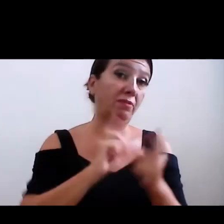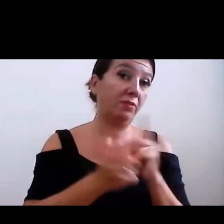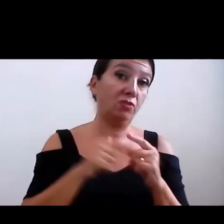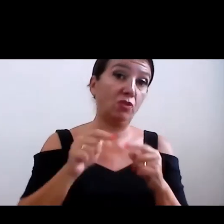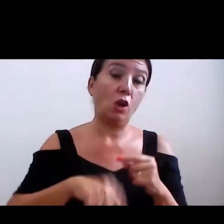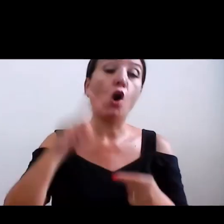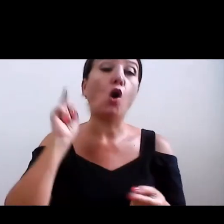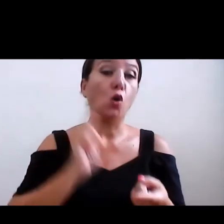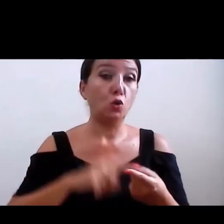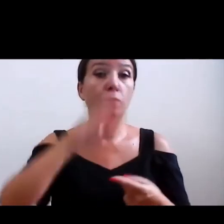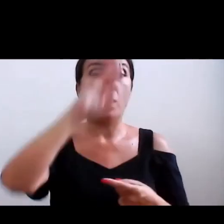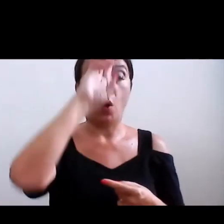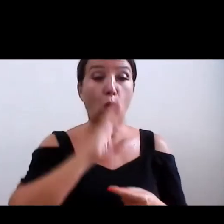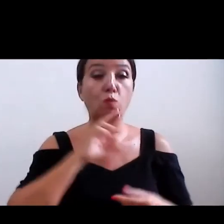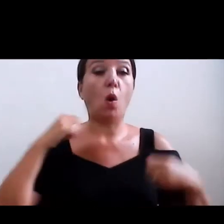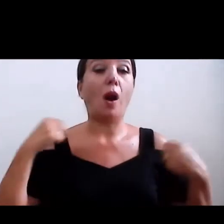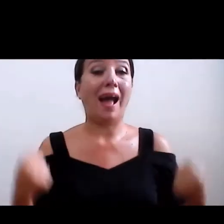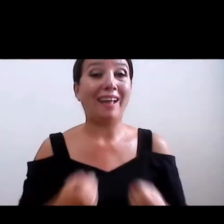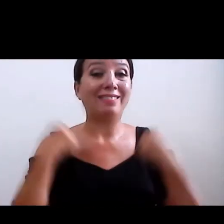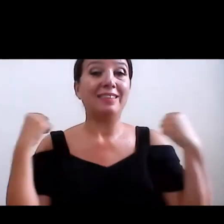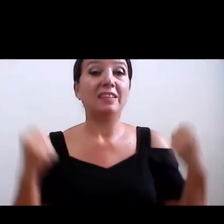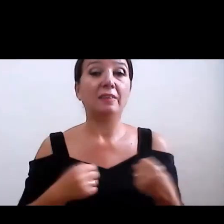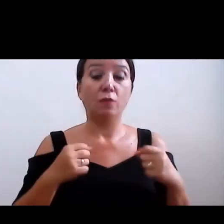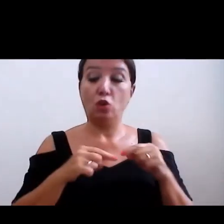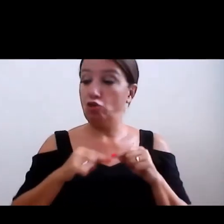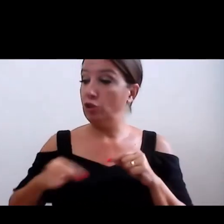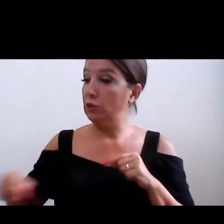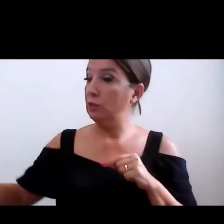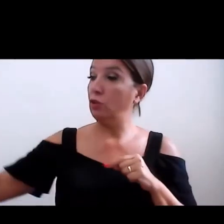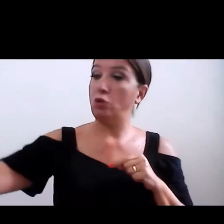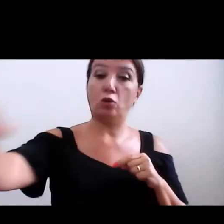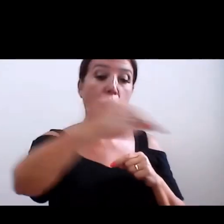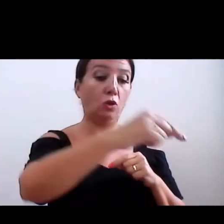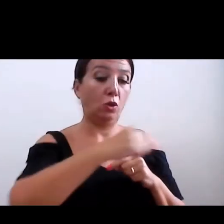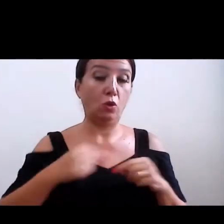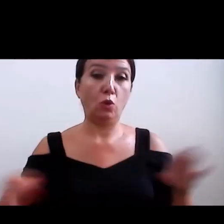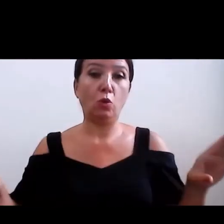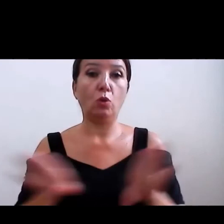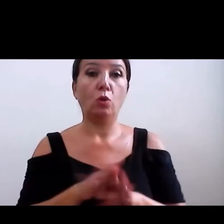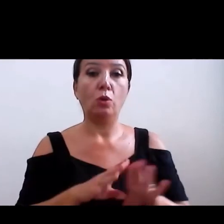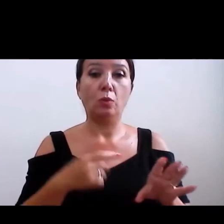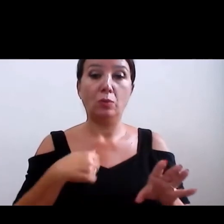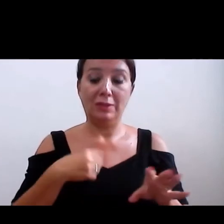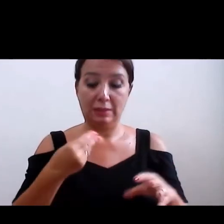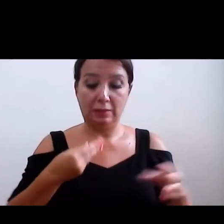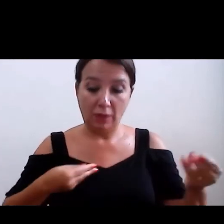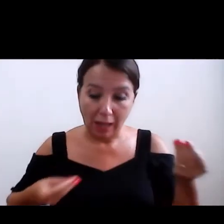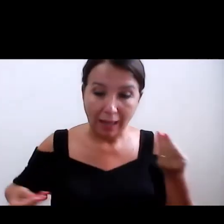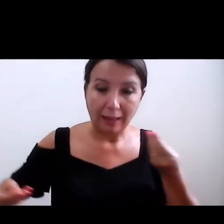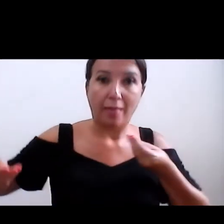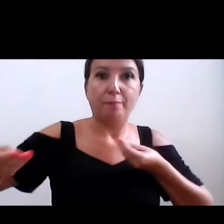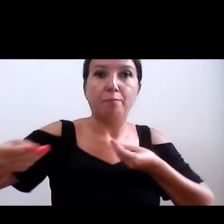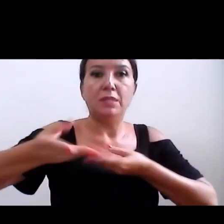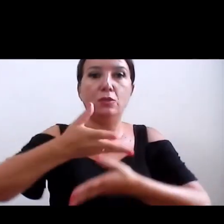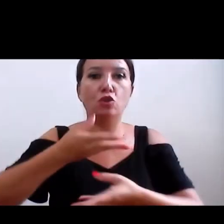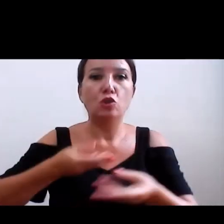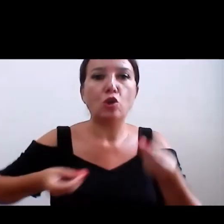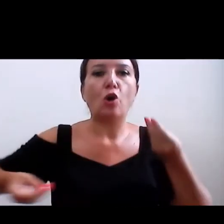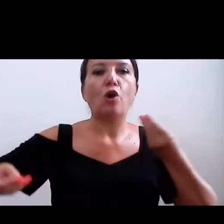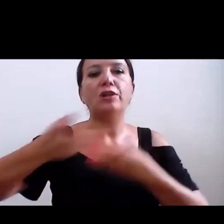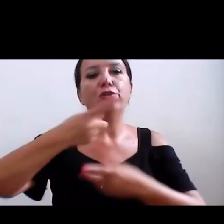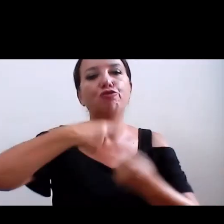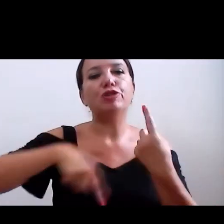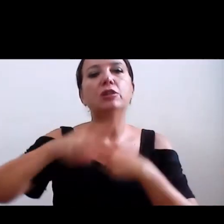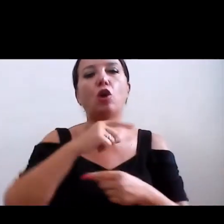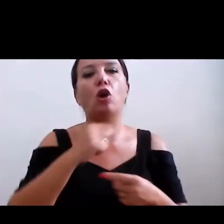consumatore svolge quel ruolo attivo che chiude il cerchio e permette la reimmissione in circolo delle risorse di